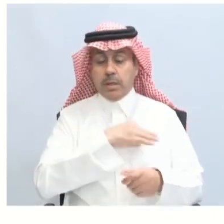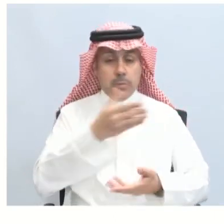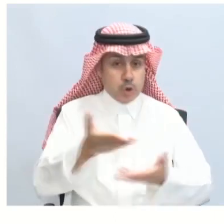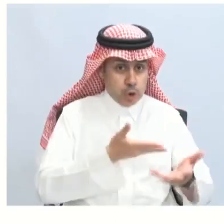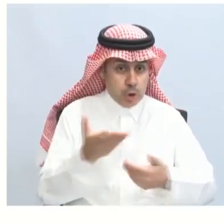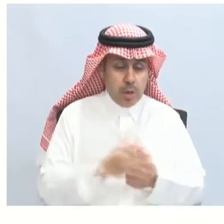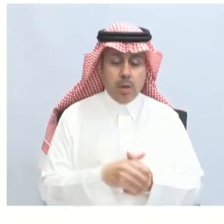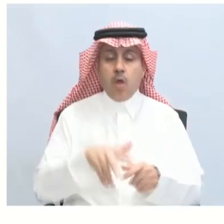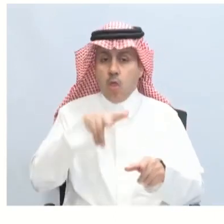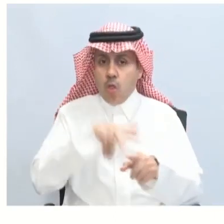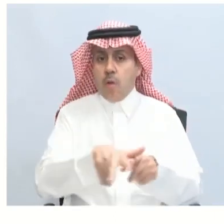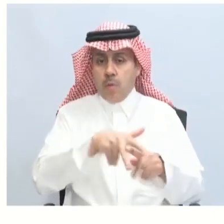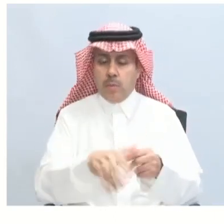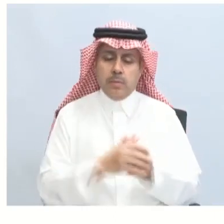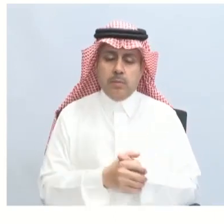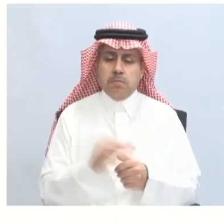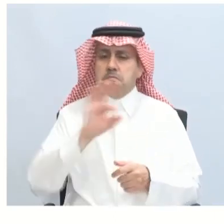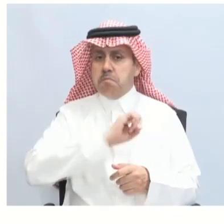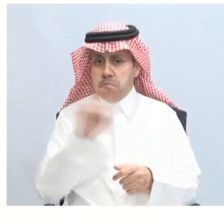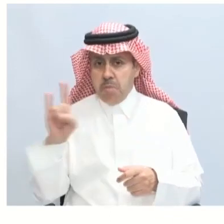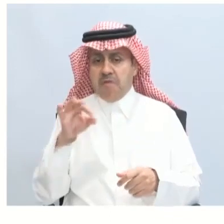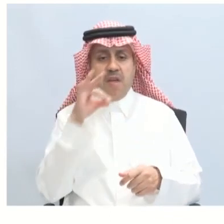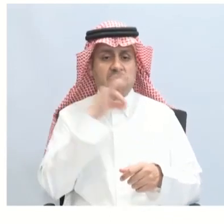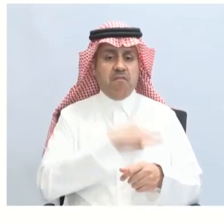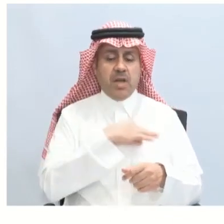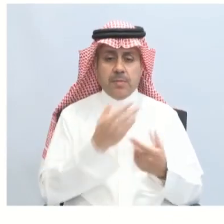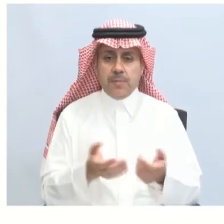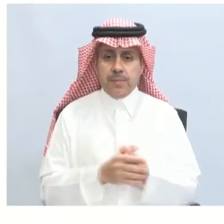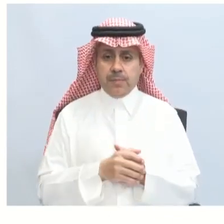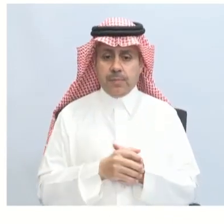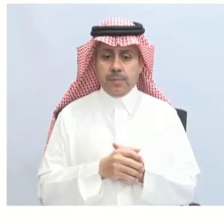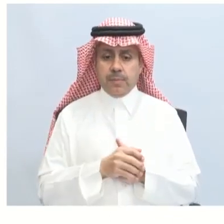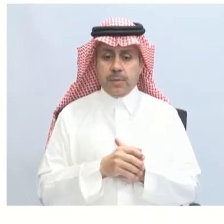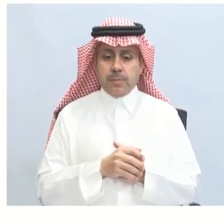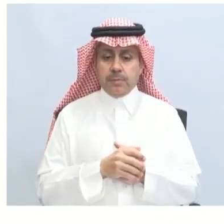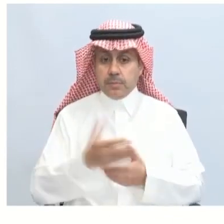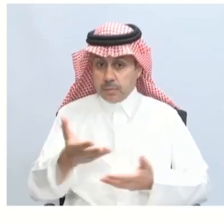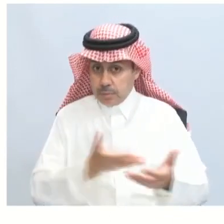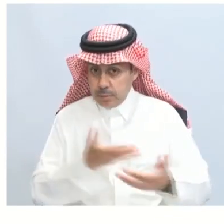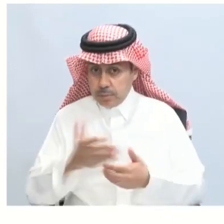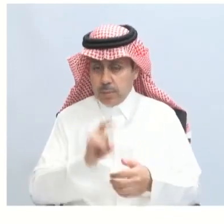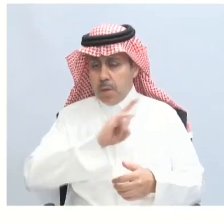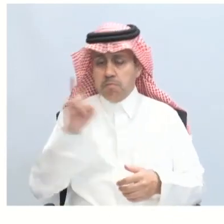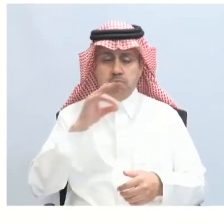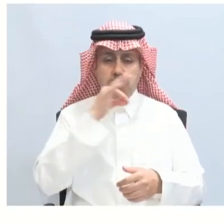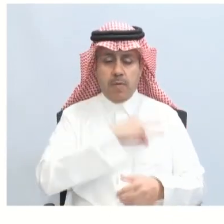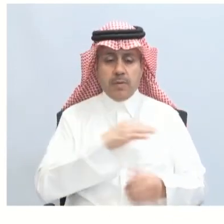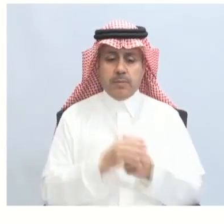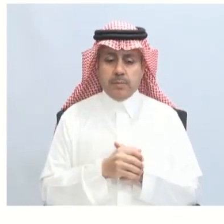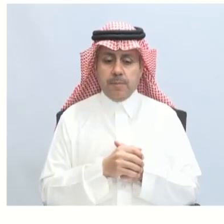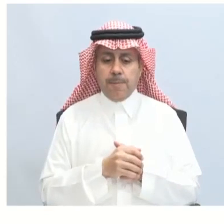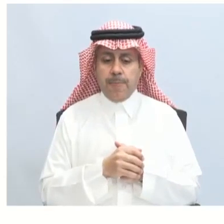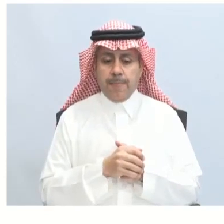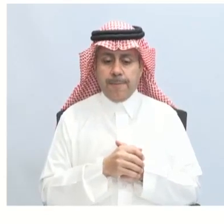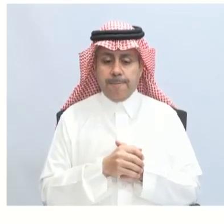لا نجادل لاننا لا نستفيد من هذا الجدال ولا نستفيد من هذا الحوار لهذا جاء الله عز وجل في هذه الايه